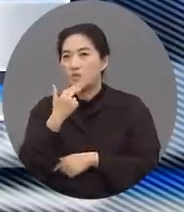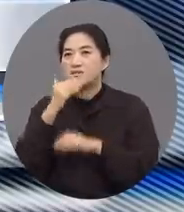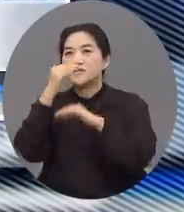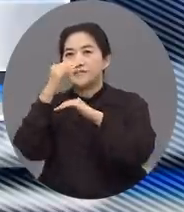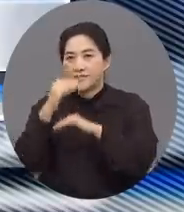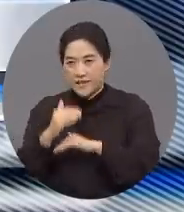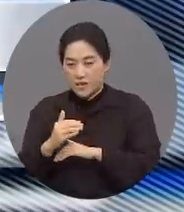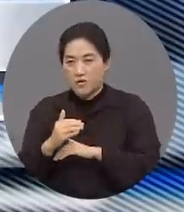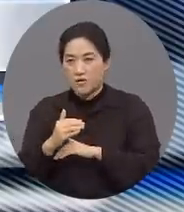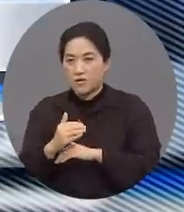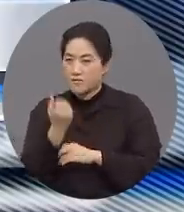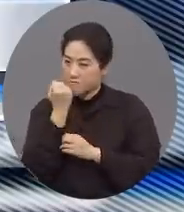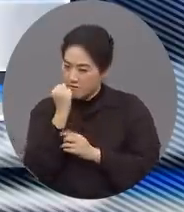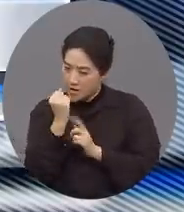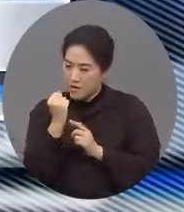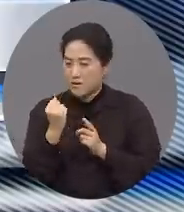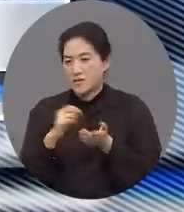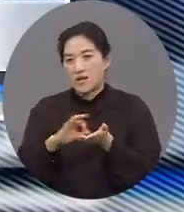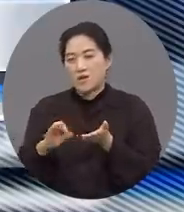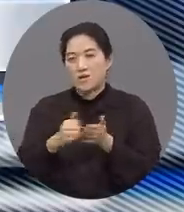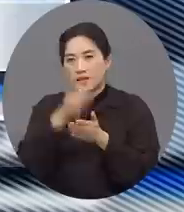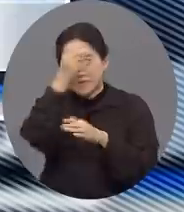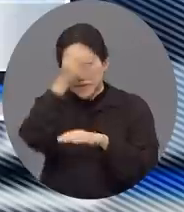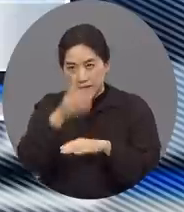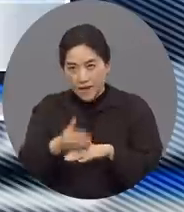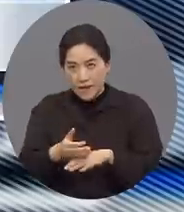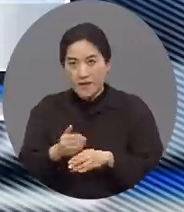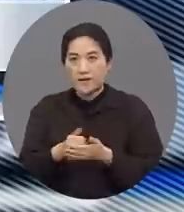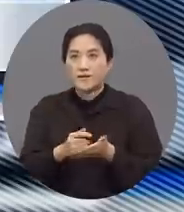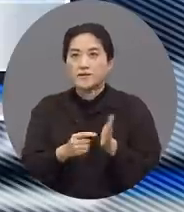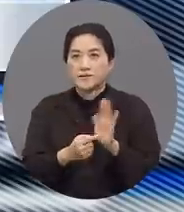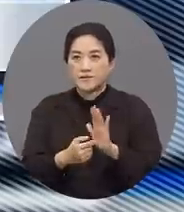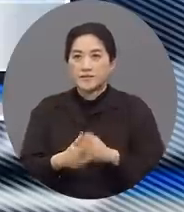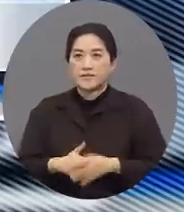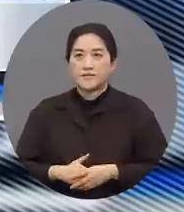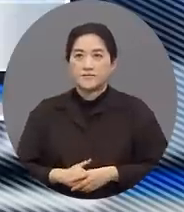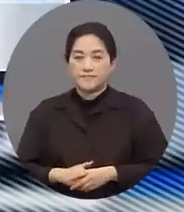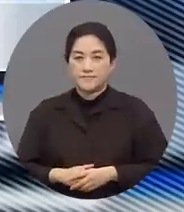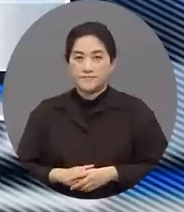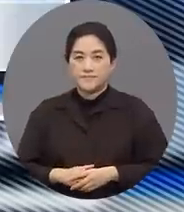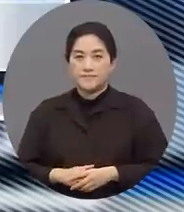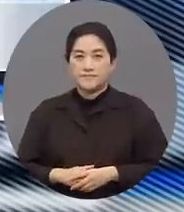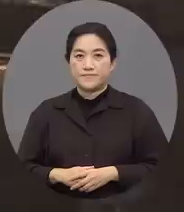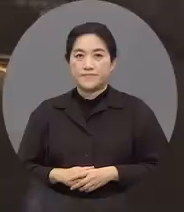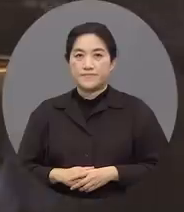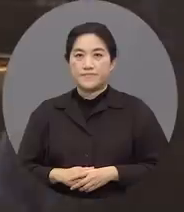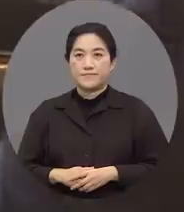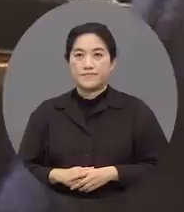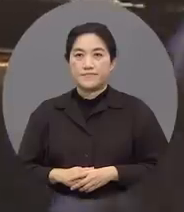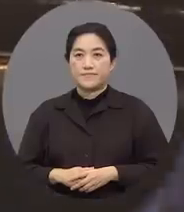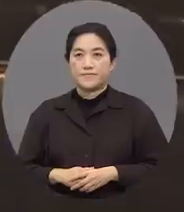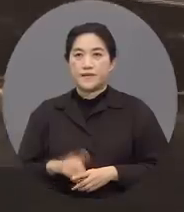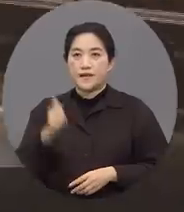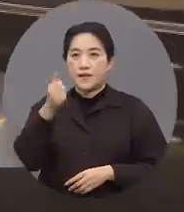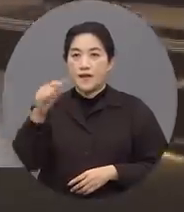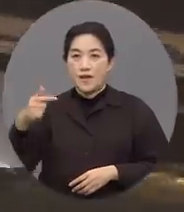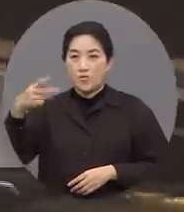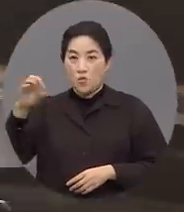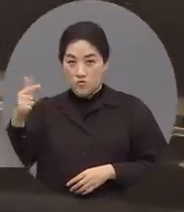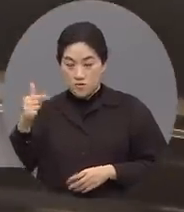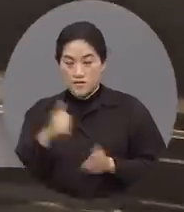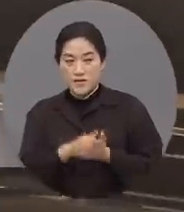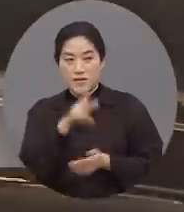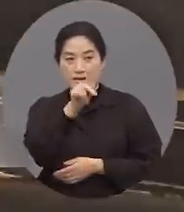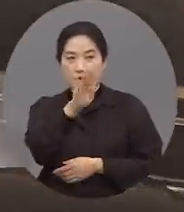사실이 단정적으로 표현됐다며 사과했습니다. 단정적으로 표현된 점 사과드립니다. 한동훈 장관은